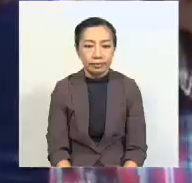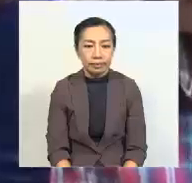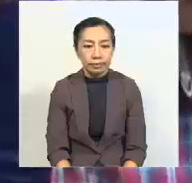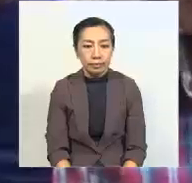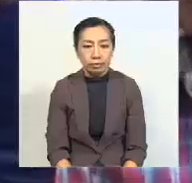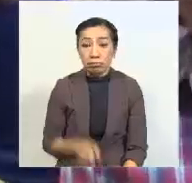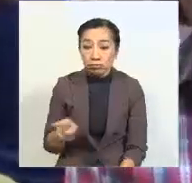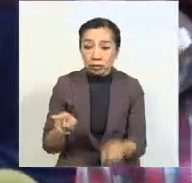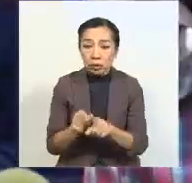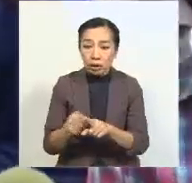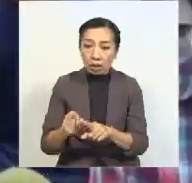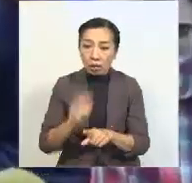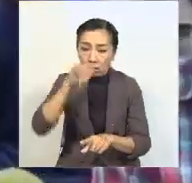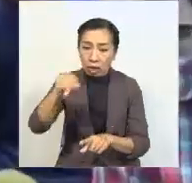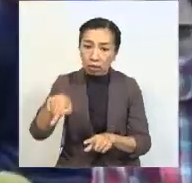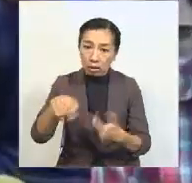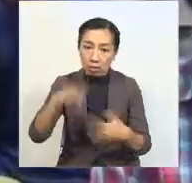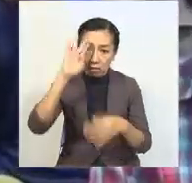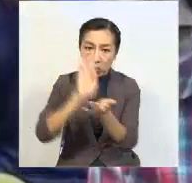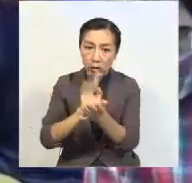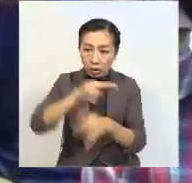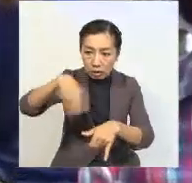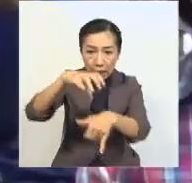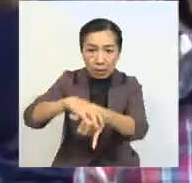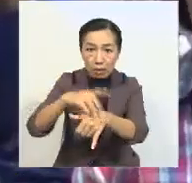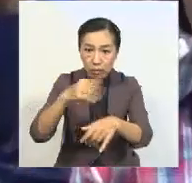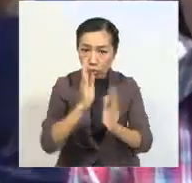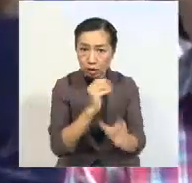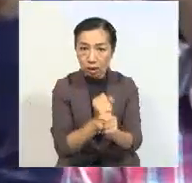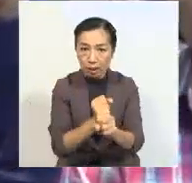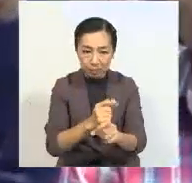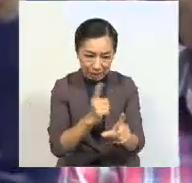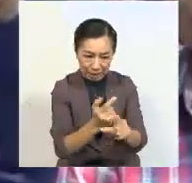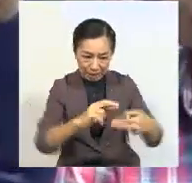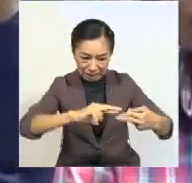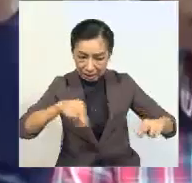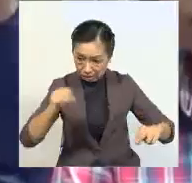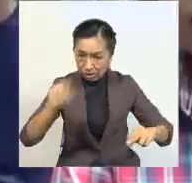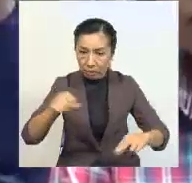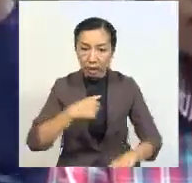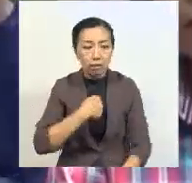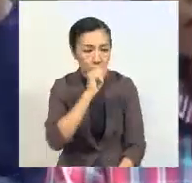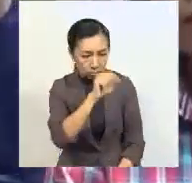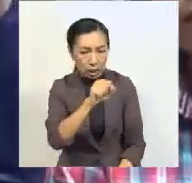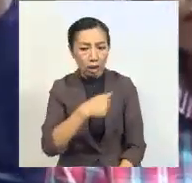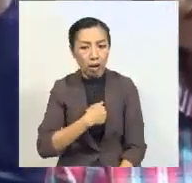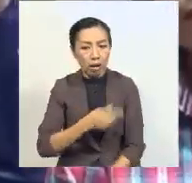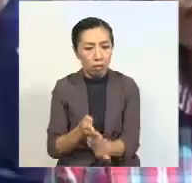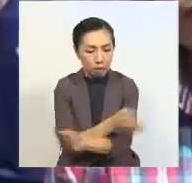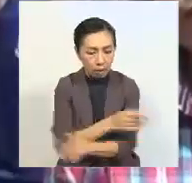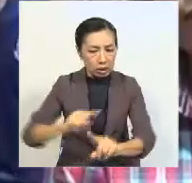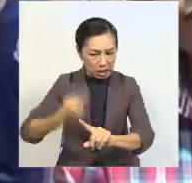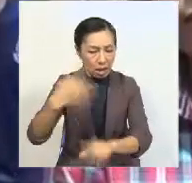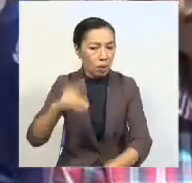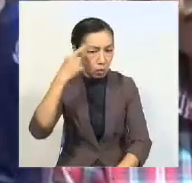รณีนี้ก็คือทางเจ้าหน้าที่ตำรวจก็จะติดตามเรื่องคนที่วางบ่วงนี้ใช่ไหมครับ ครับเพราะว่าเราทราบเรื่องมาเป็นเดือนแล้วเรื่อง